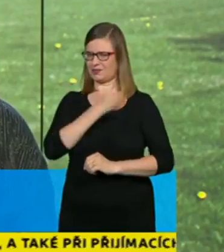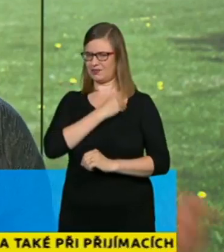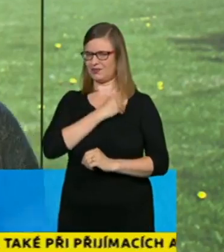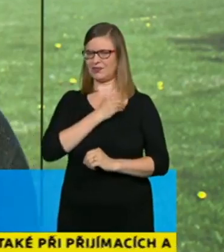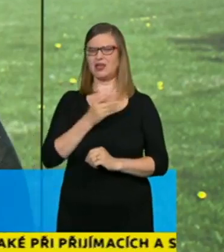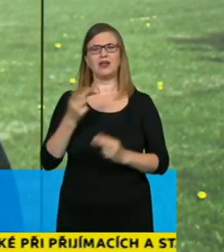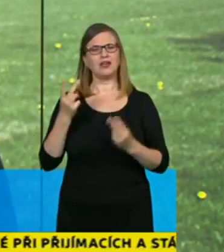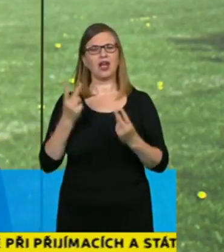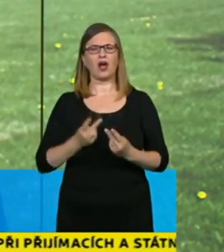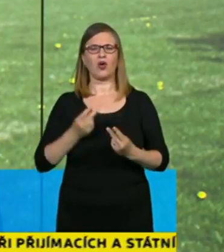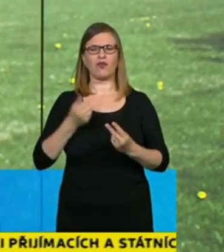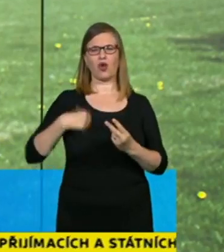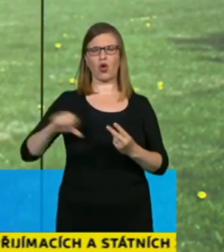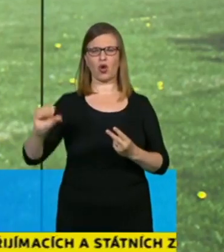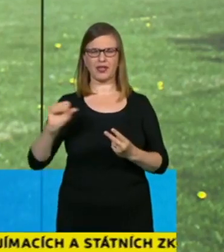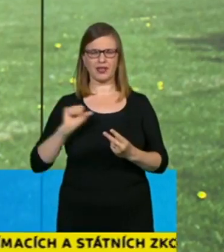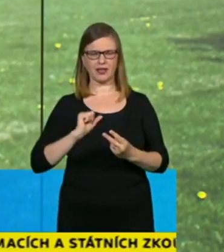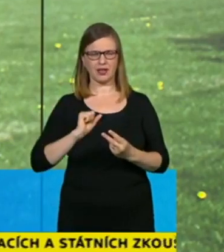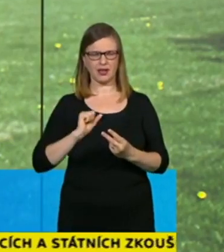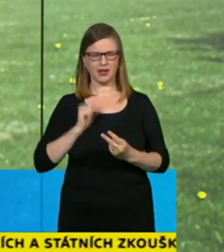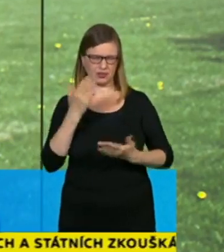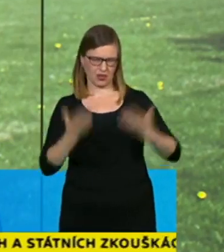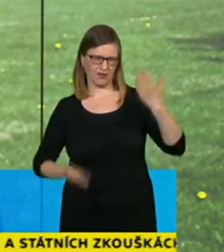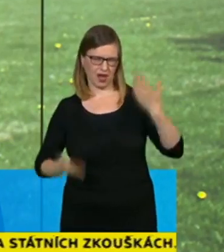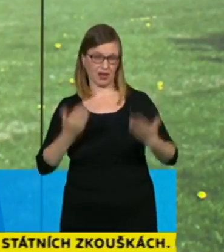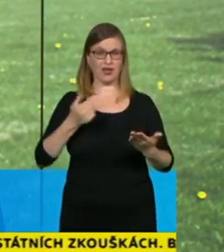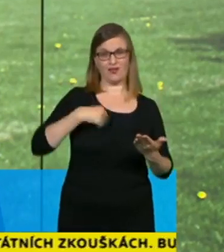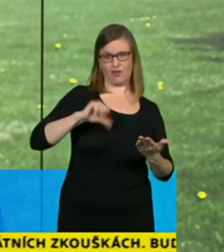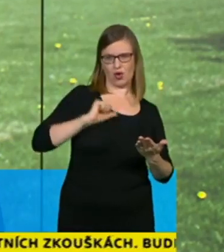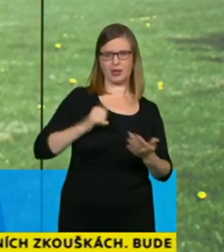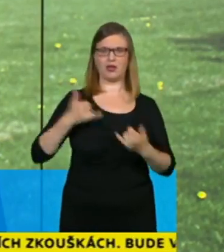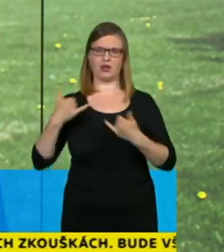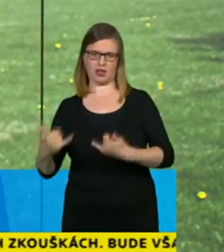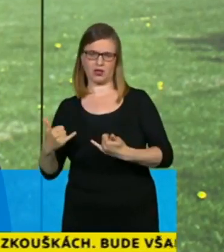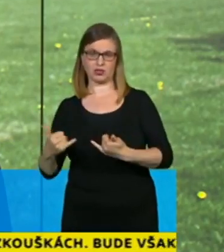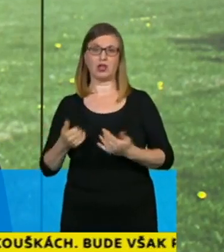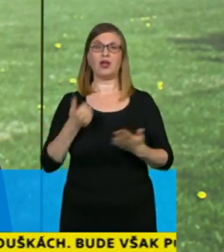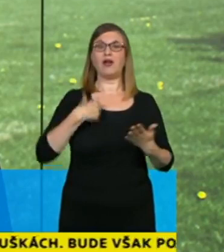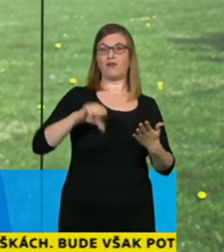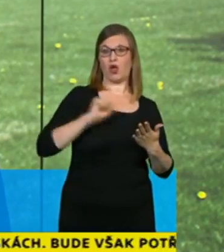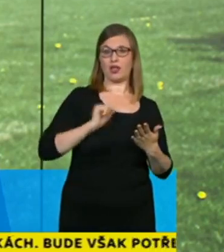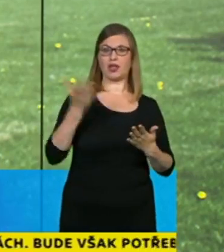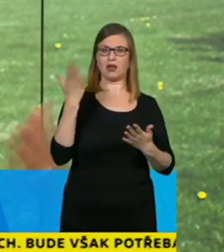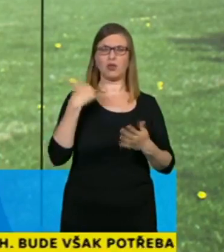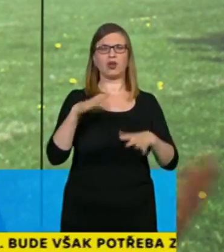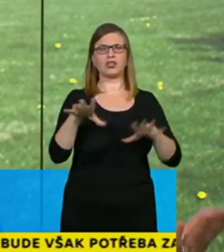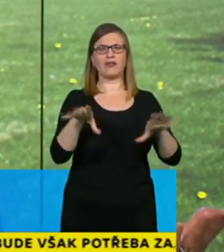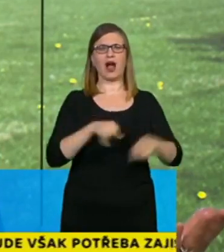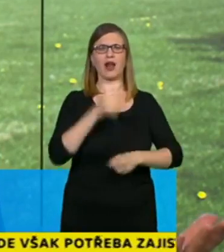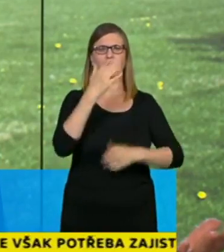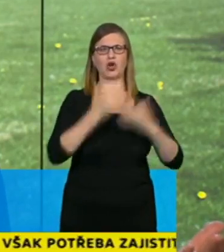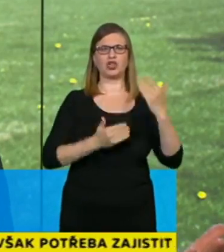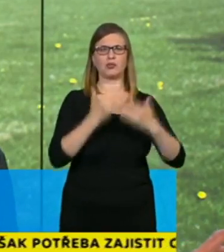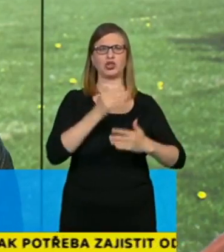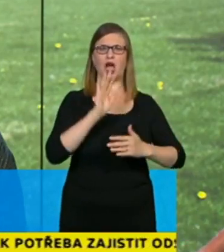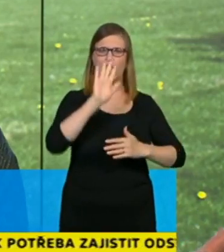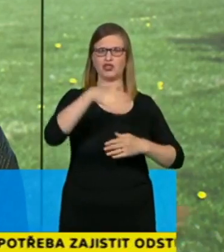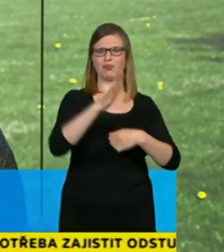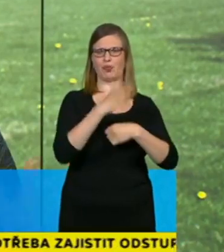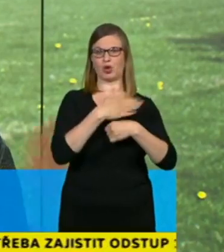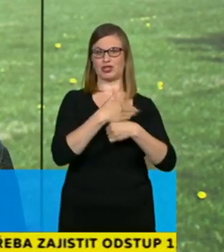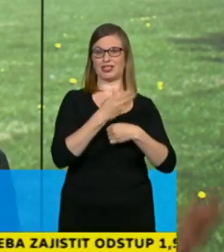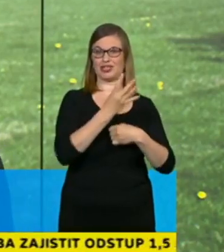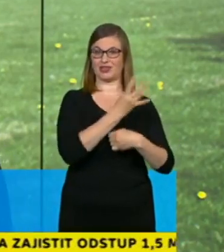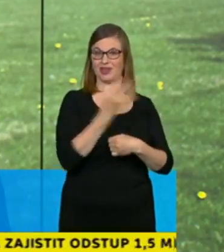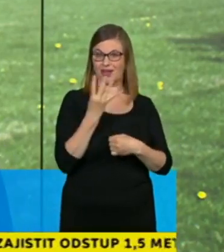rok. Tak v loňském roce byl ve třetím čtení schválen rozpočet 4. prosince. Takže si myslím, že i kdybychom byli v polovině